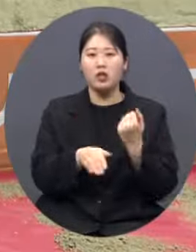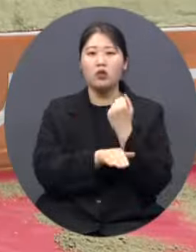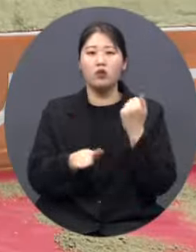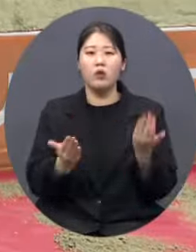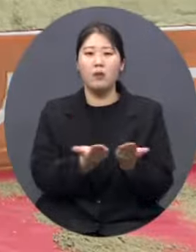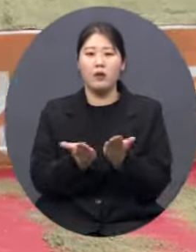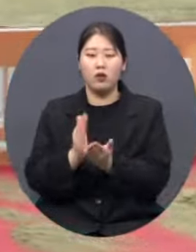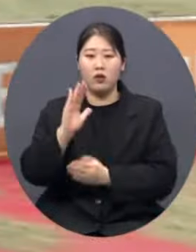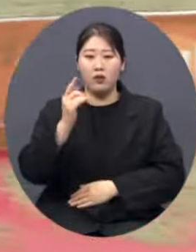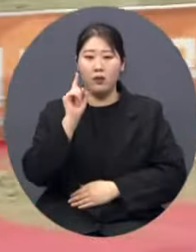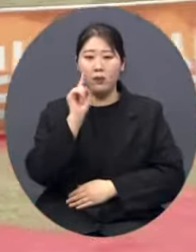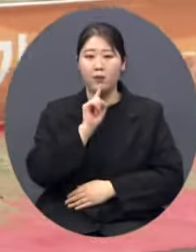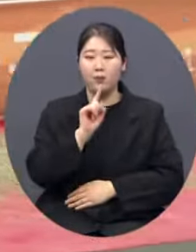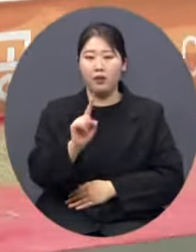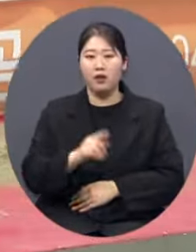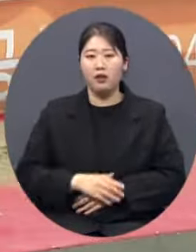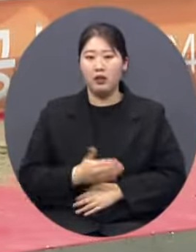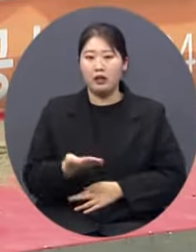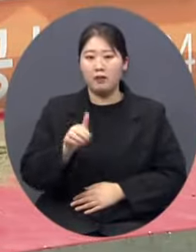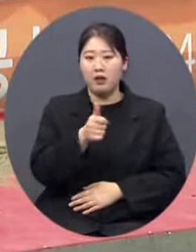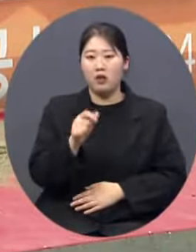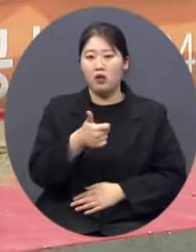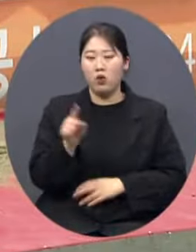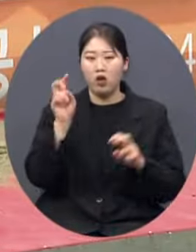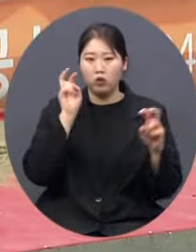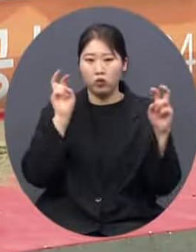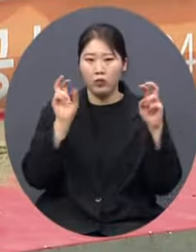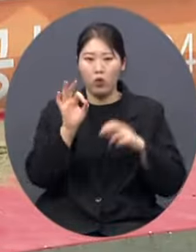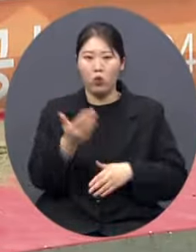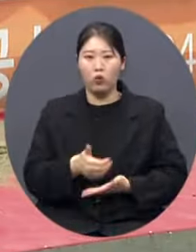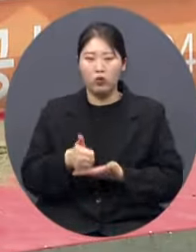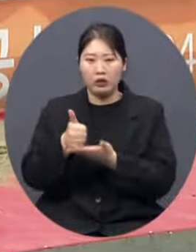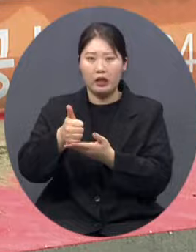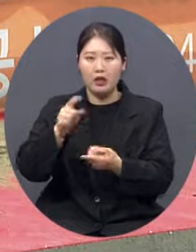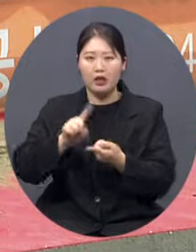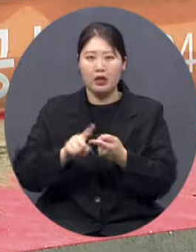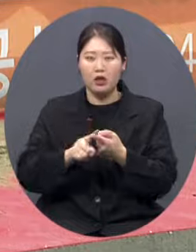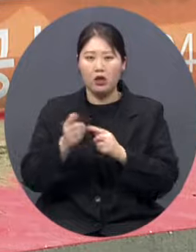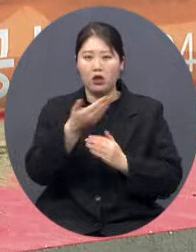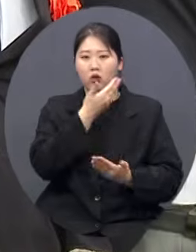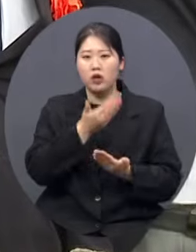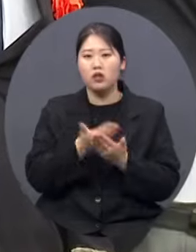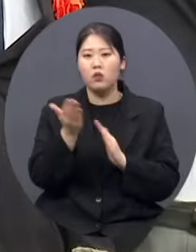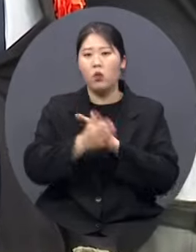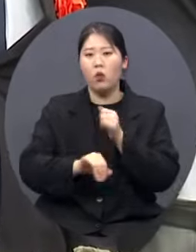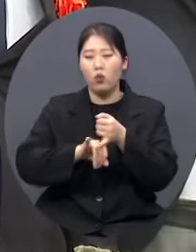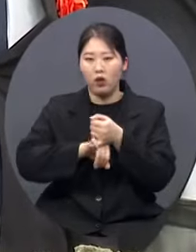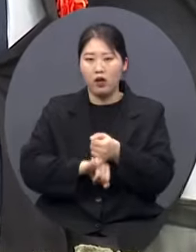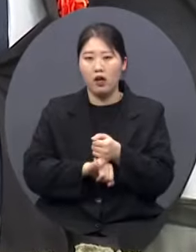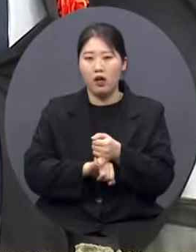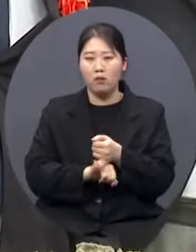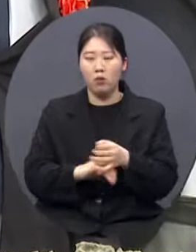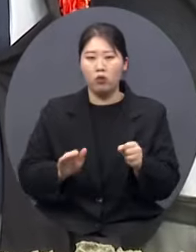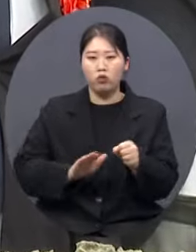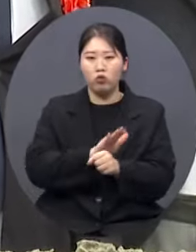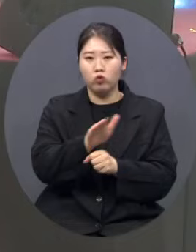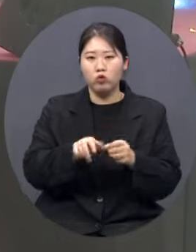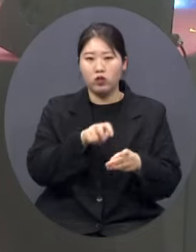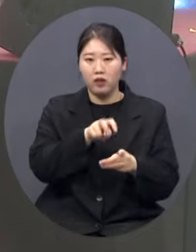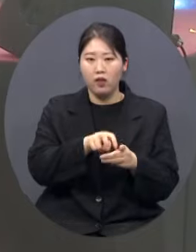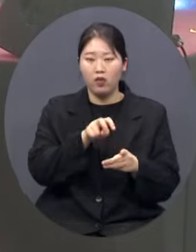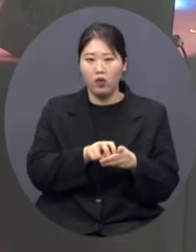밝혔습니다 하지만 한화 그룹이 지사의 핵심공약인 센터와 도심항공 교통을